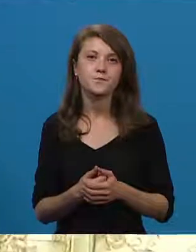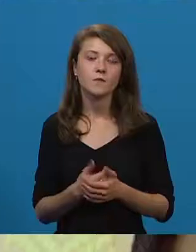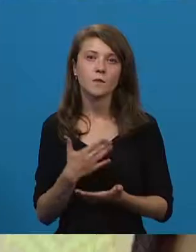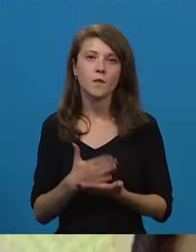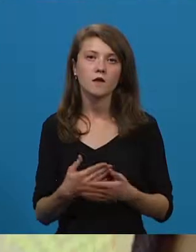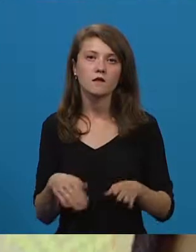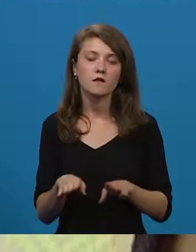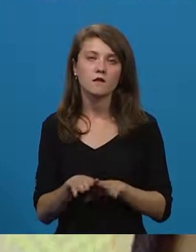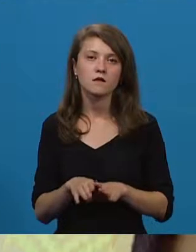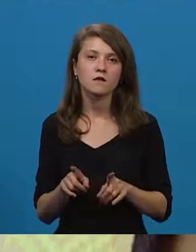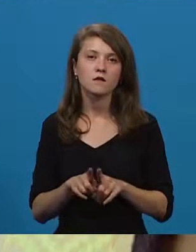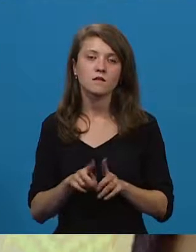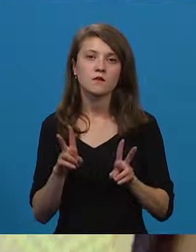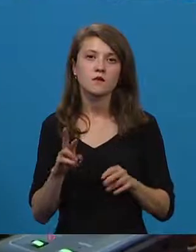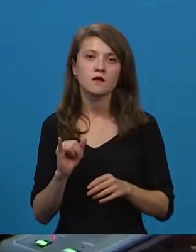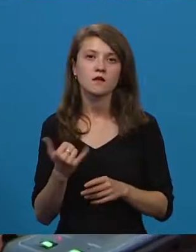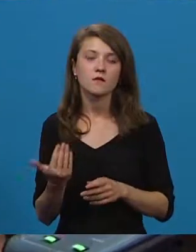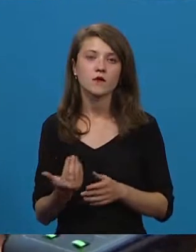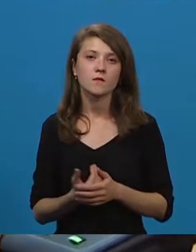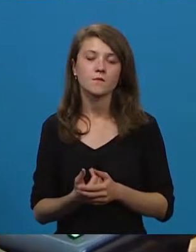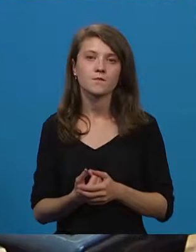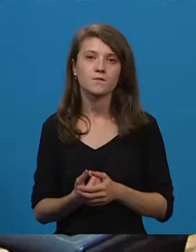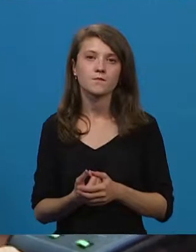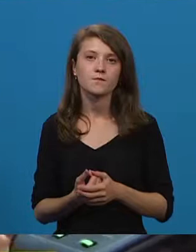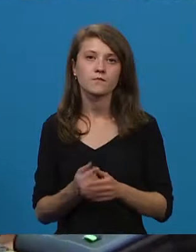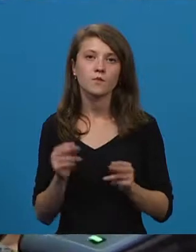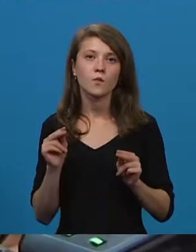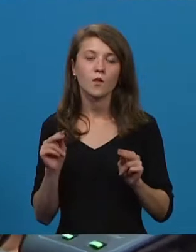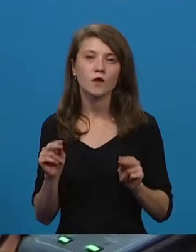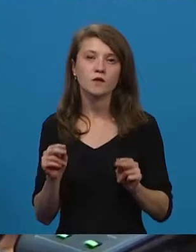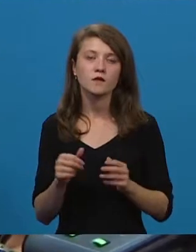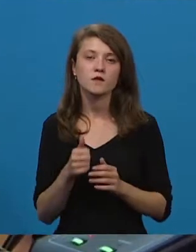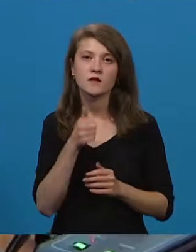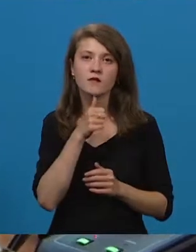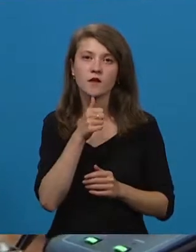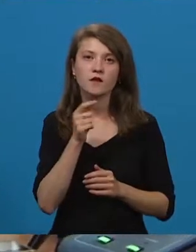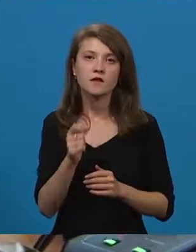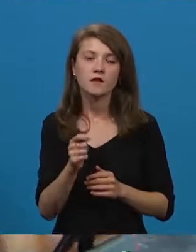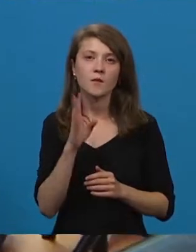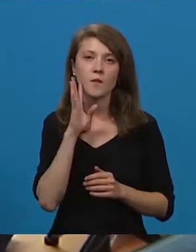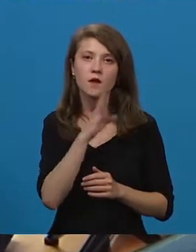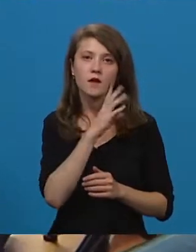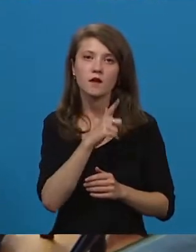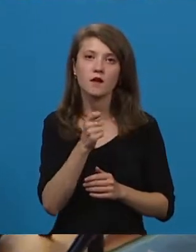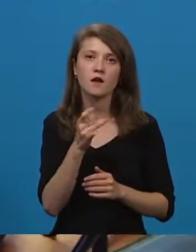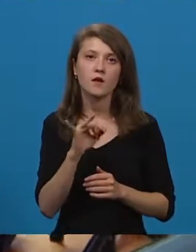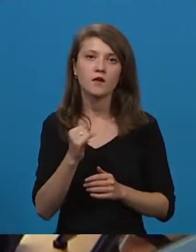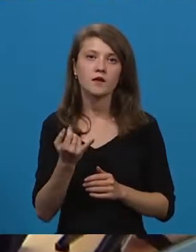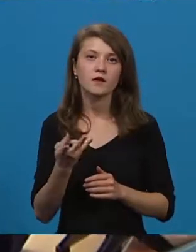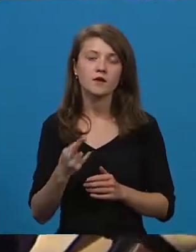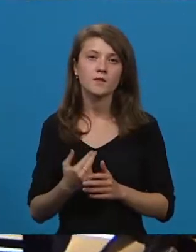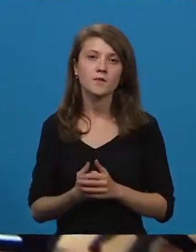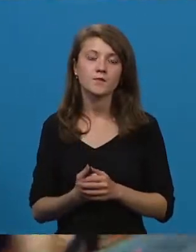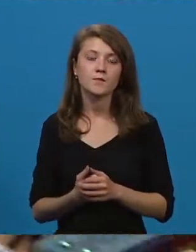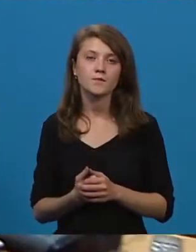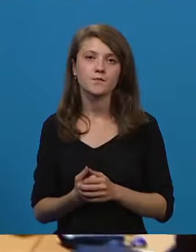маю таке ж звання, як і вона. Присвоєно почесне звання України мати-героїні. Токарченка з плані фронтів.